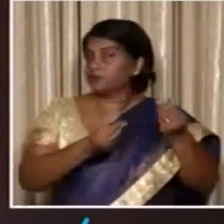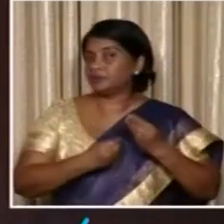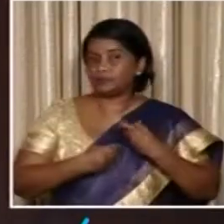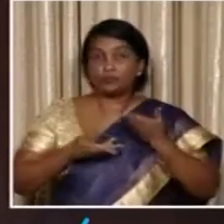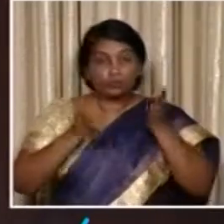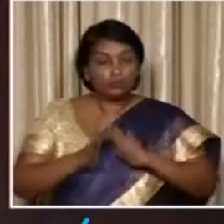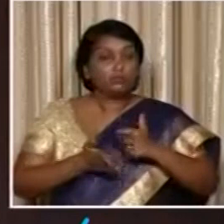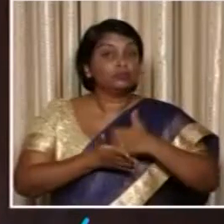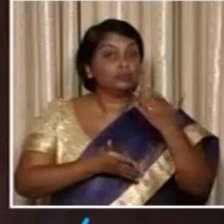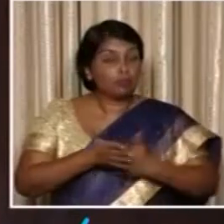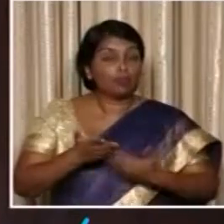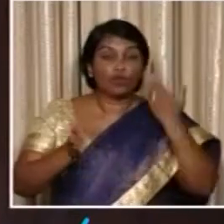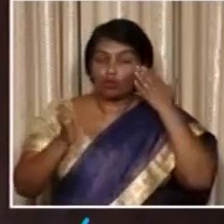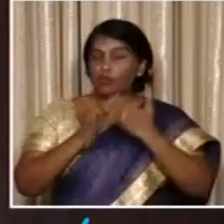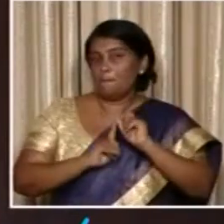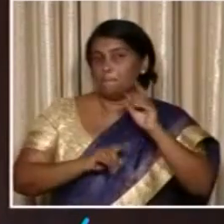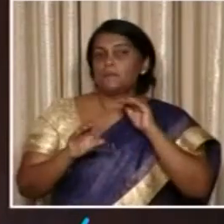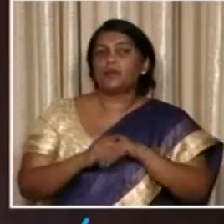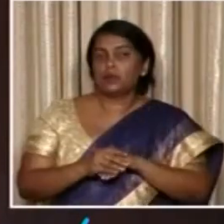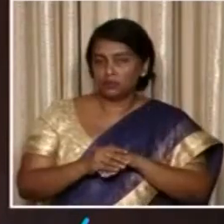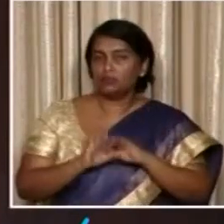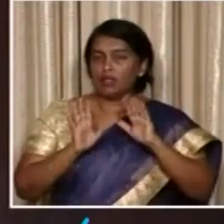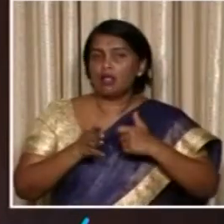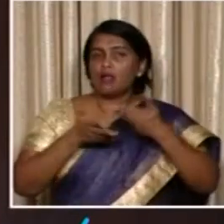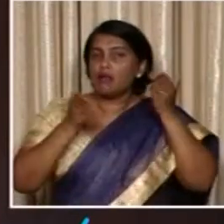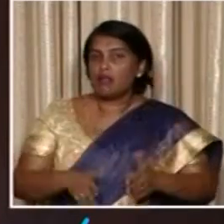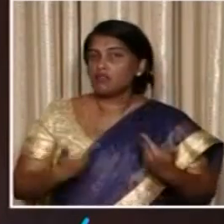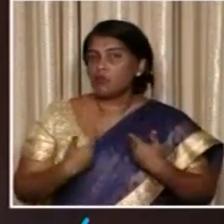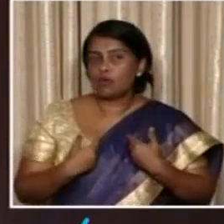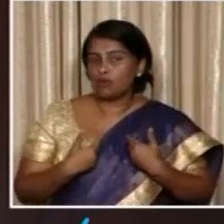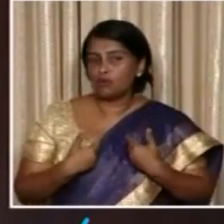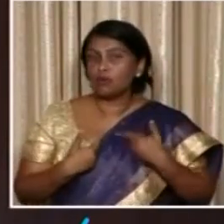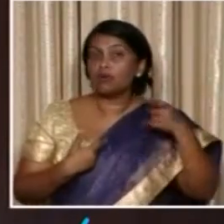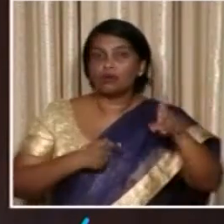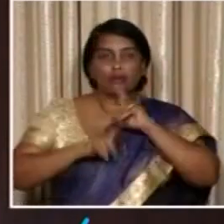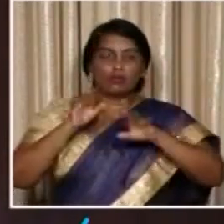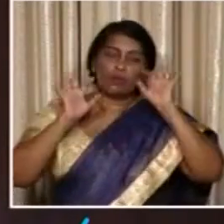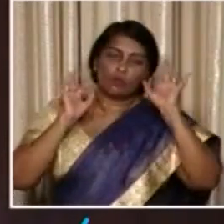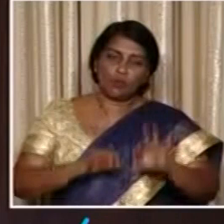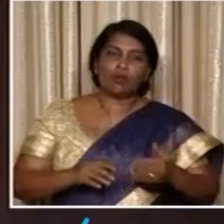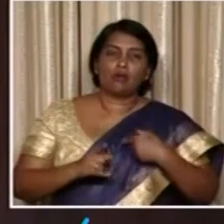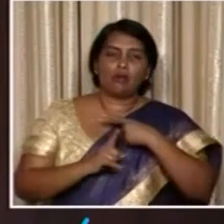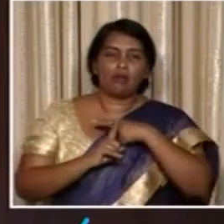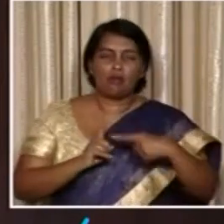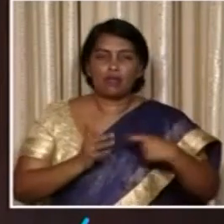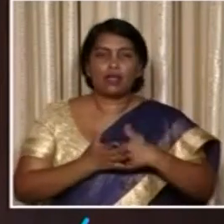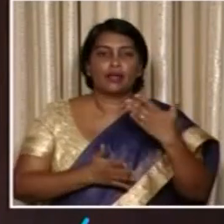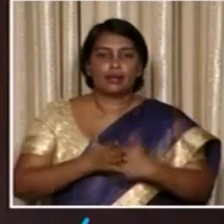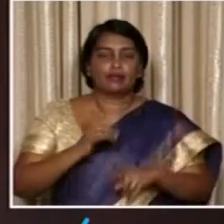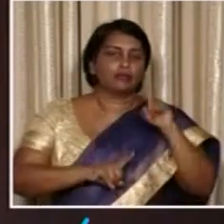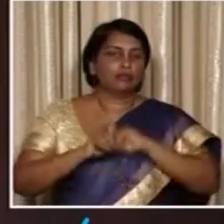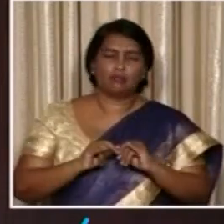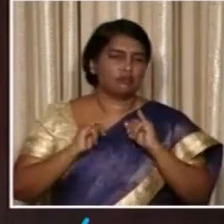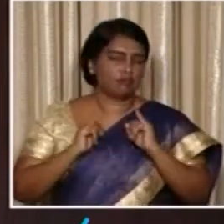අවසන් රිපෝට් එක තමයි අපි කතා කරන්න ඕනේ පාර්ලිමේන්තුව ඇතුලේ. හැබැයි අවසානයේ දැන් මොකද වෙලා තියෙන්නේ? ඒක කතා කරන්නේ නැතුව බාගට ගෙනාපු රිපෝට් එකක් කතා කරනවා.